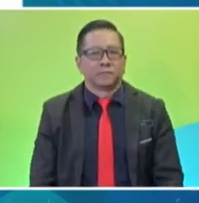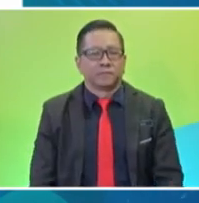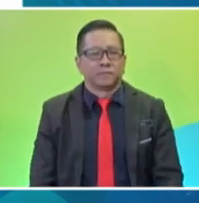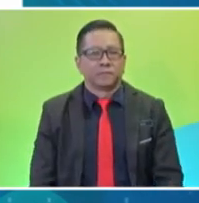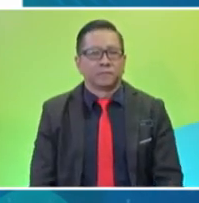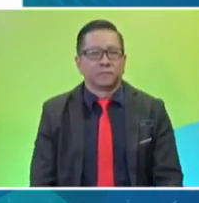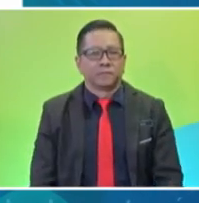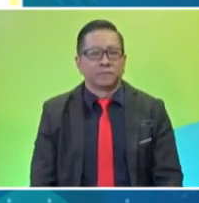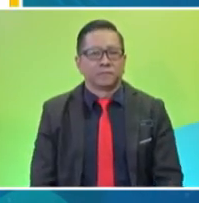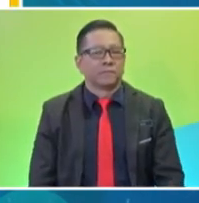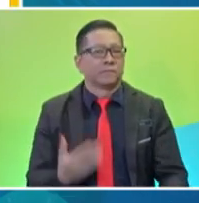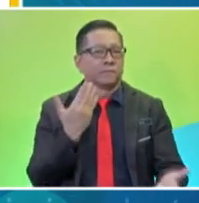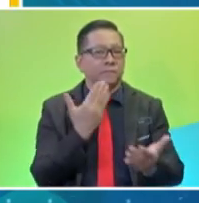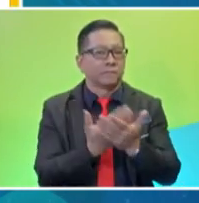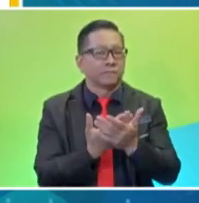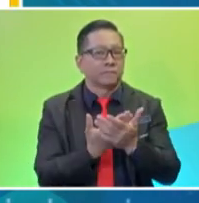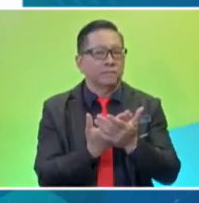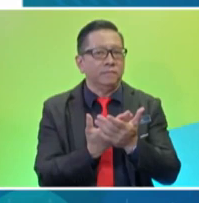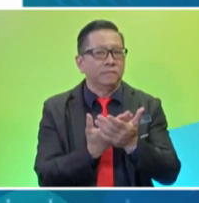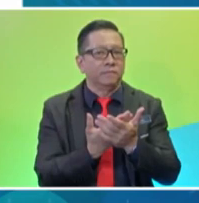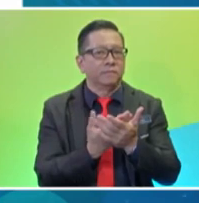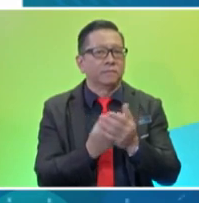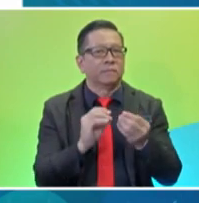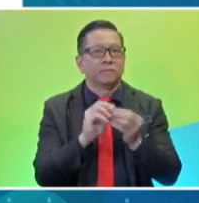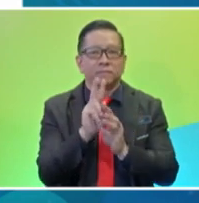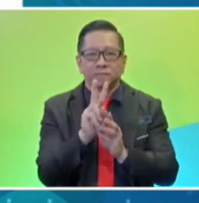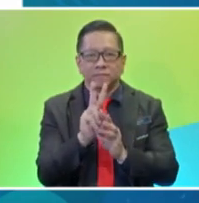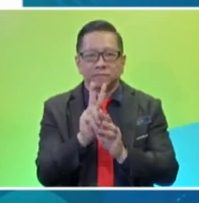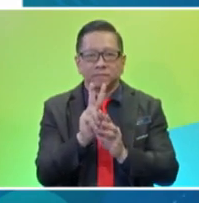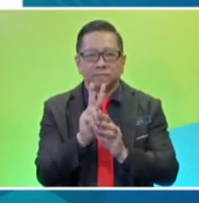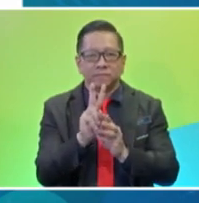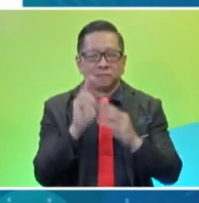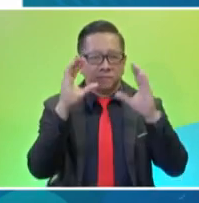tawar baik seterusnya yang kedua kegunaan